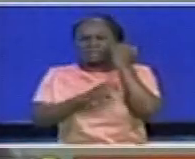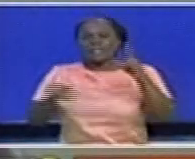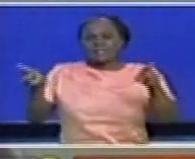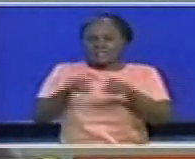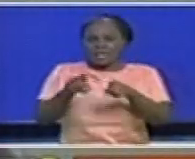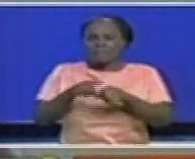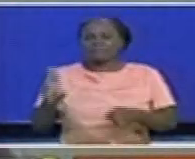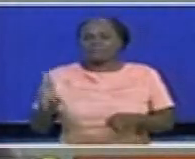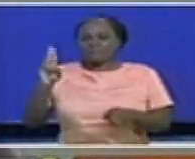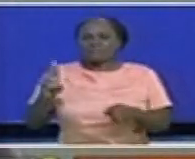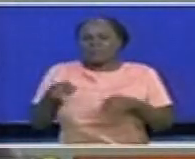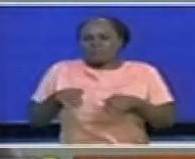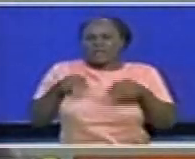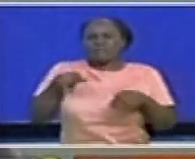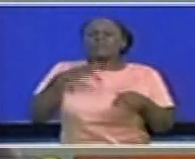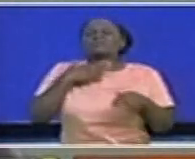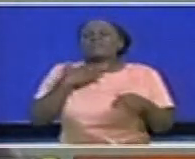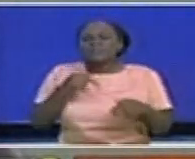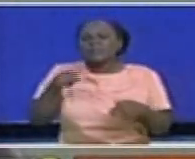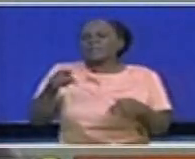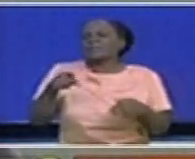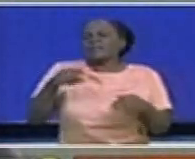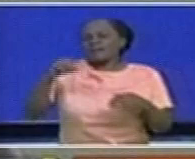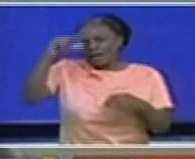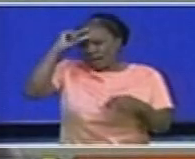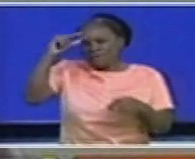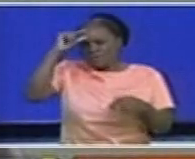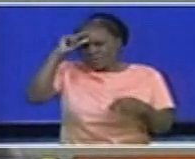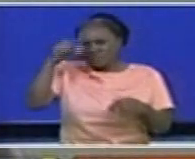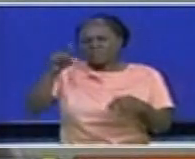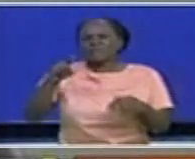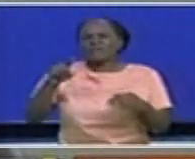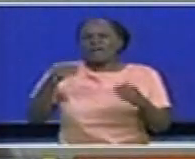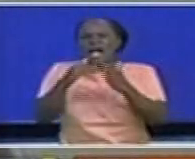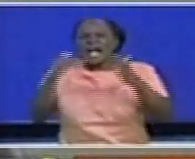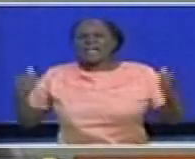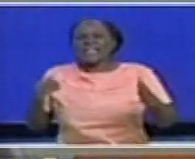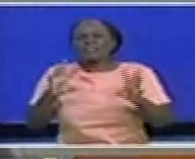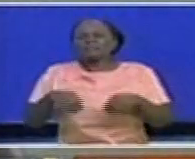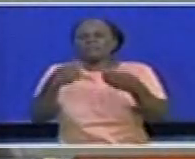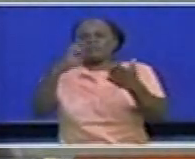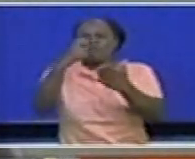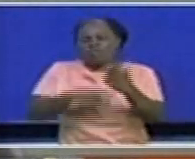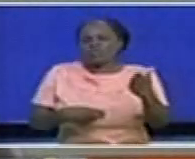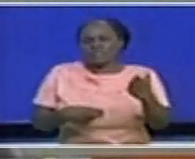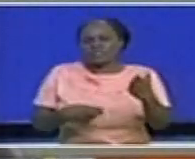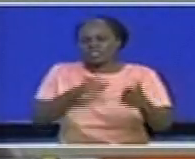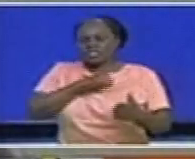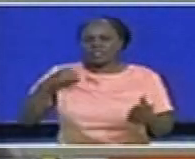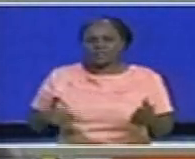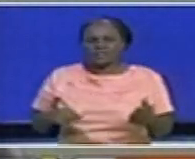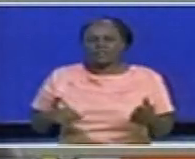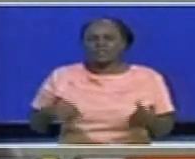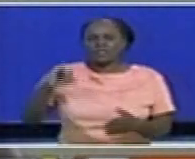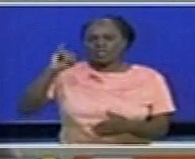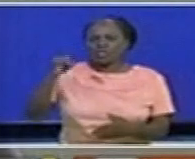Rais alichelea kujiingiza kwenye madai kwamba serikali ilikiuka taratibu za kutoa zabuni hiyo kwa kampuni ya Uchina. John Juma